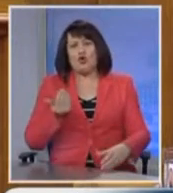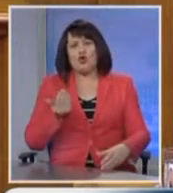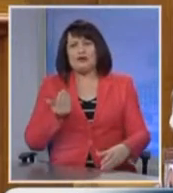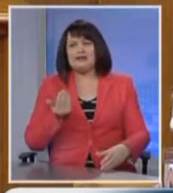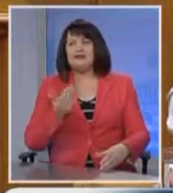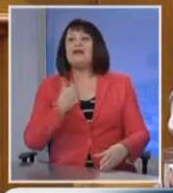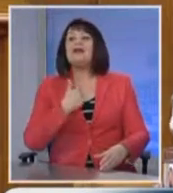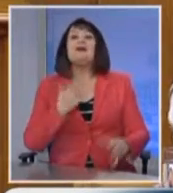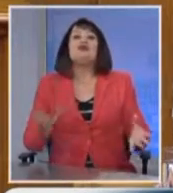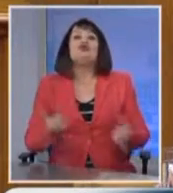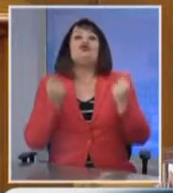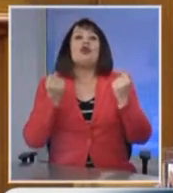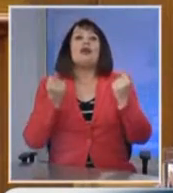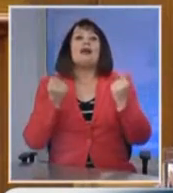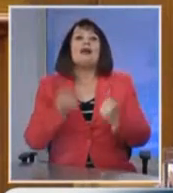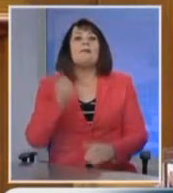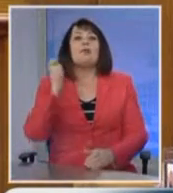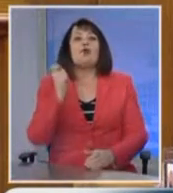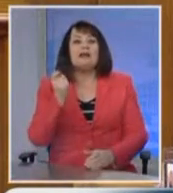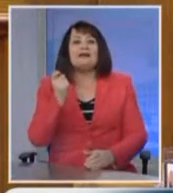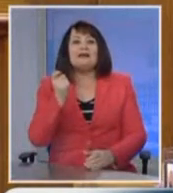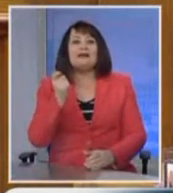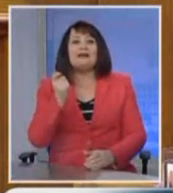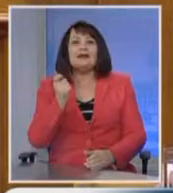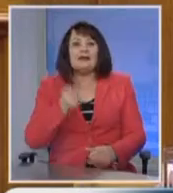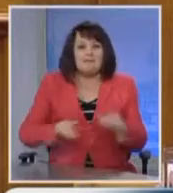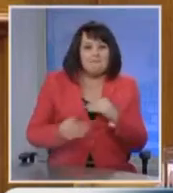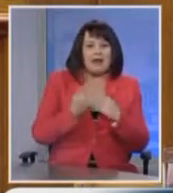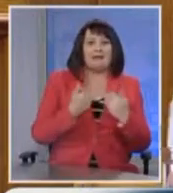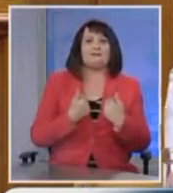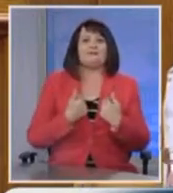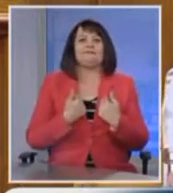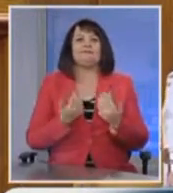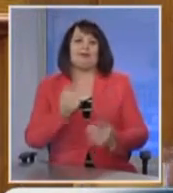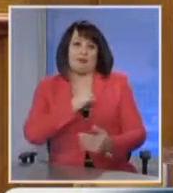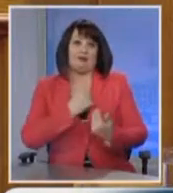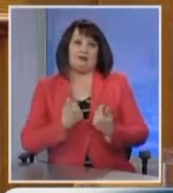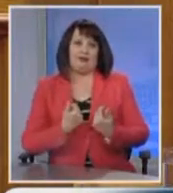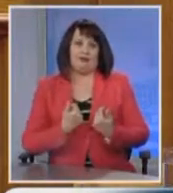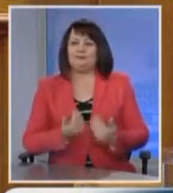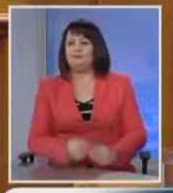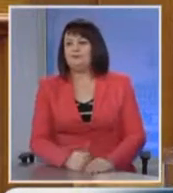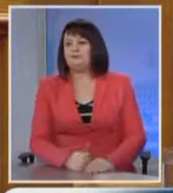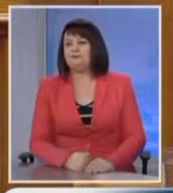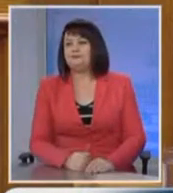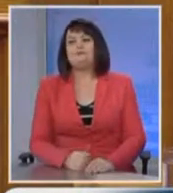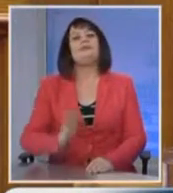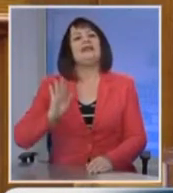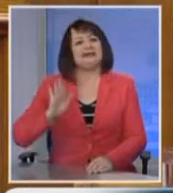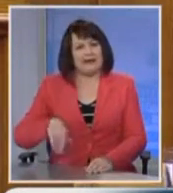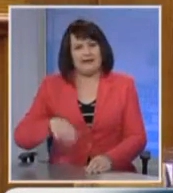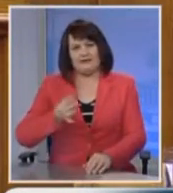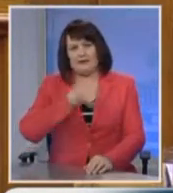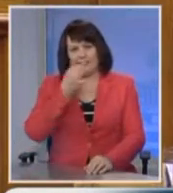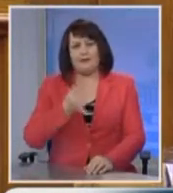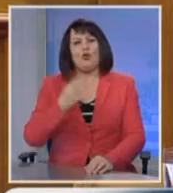εσώθηκα λοιπόν από την πολιτική αυτοκτονία που είμαι διατεθειμένος να κάνω βάσει των αρχών. Αλλά να πω ένα τελευταίο λοιπόν τώρα στη θεωρία